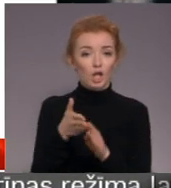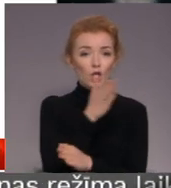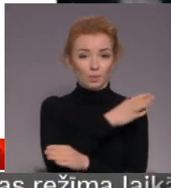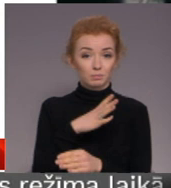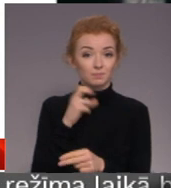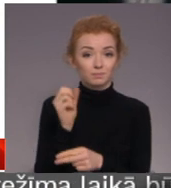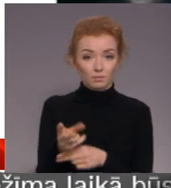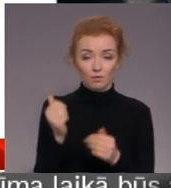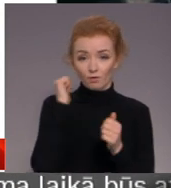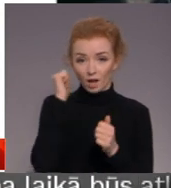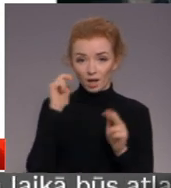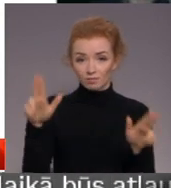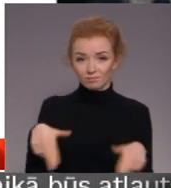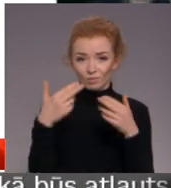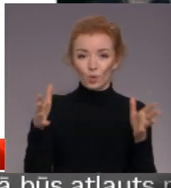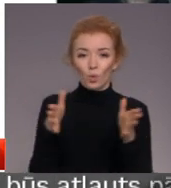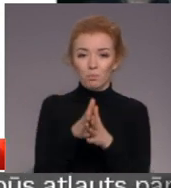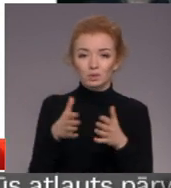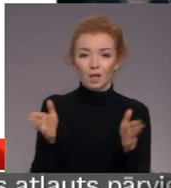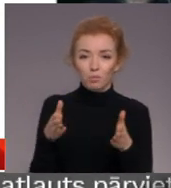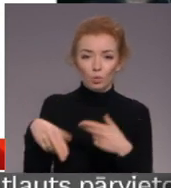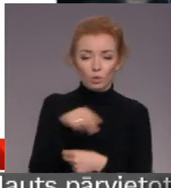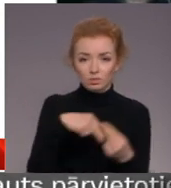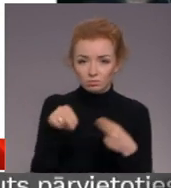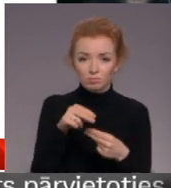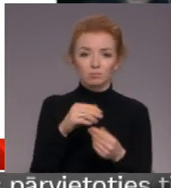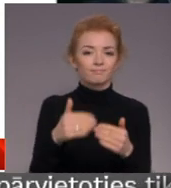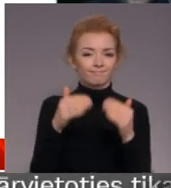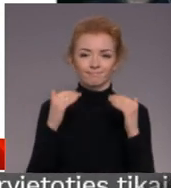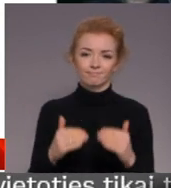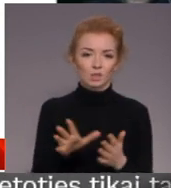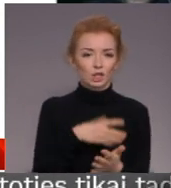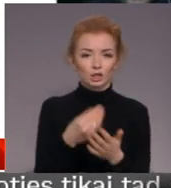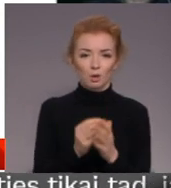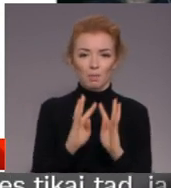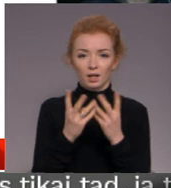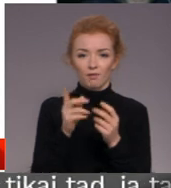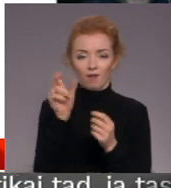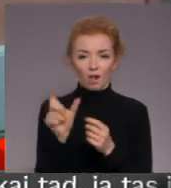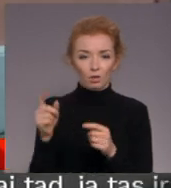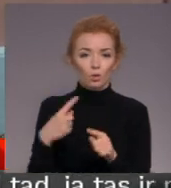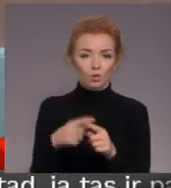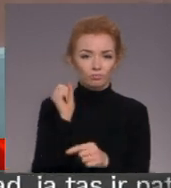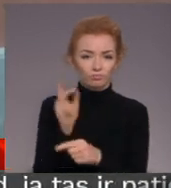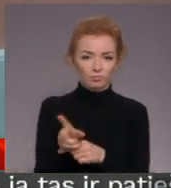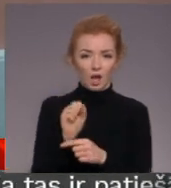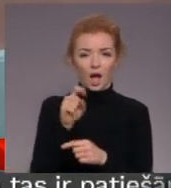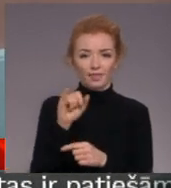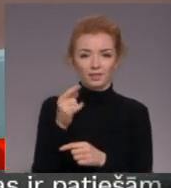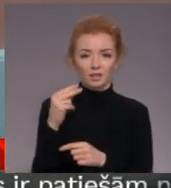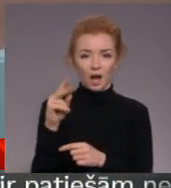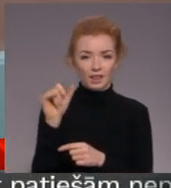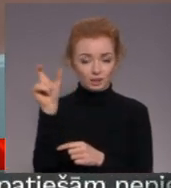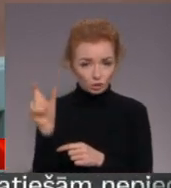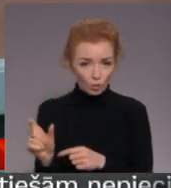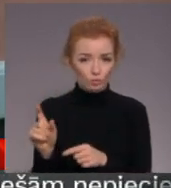tikuši izslēgti vakar tieši saistes kopsapulcē atcēla līdzinējo partijas valdi un no KPVLV rindām izslēdz tās priekšsādētāju